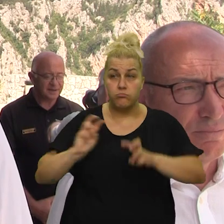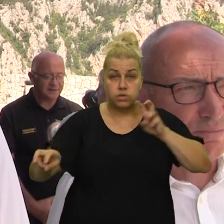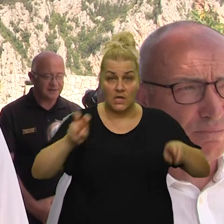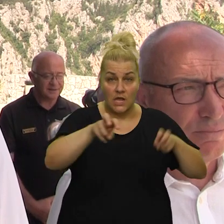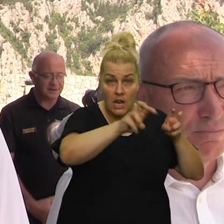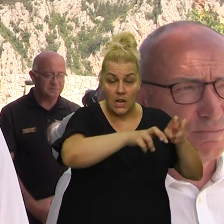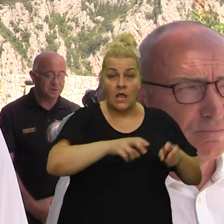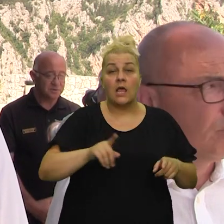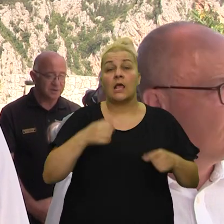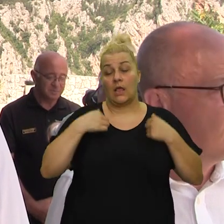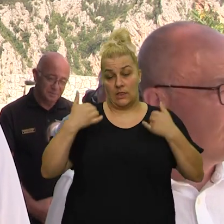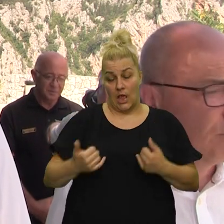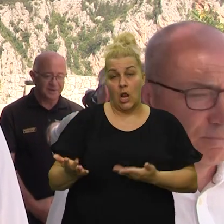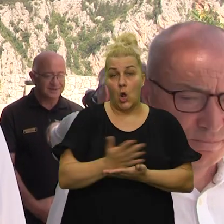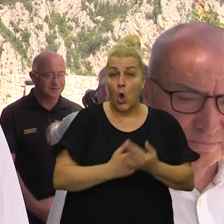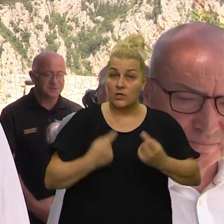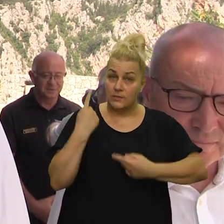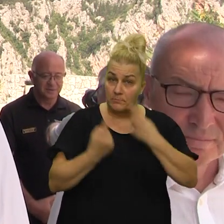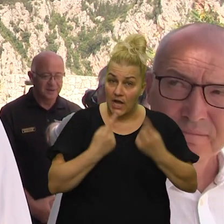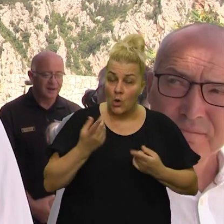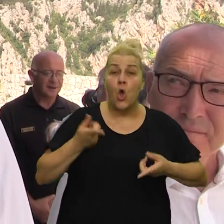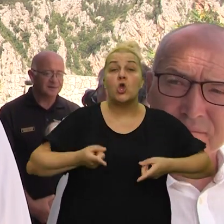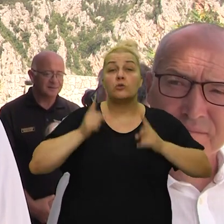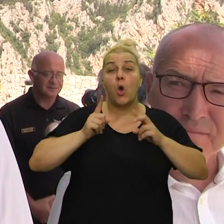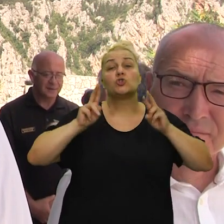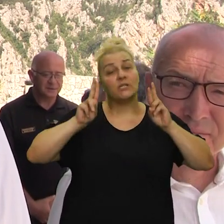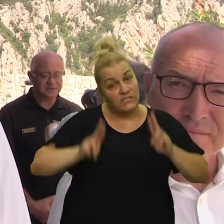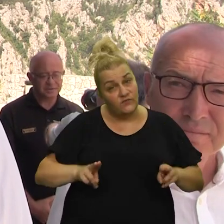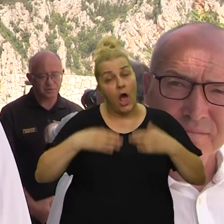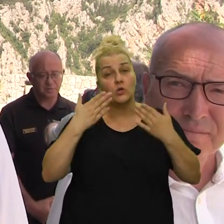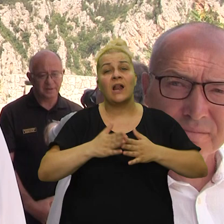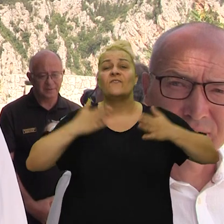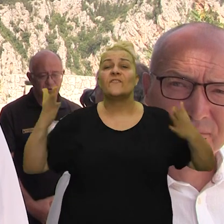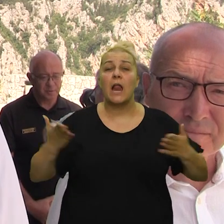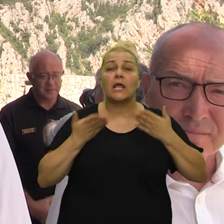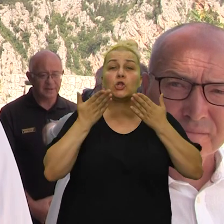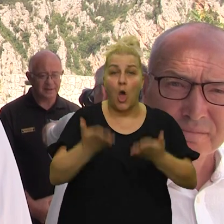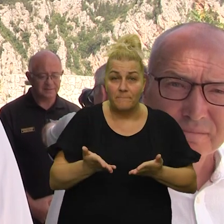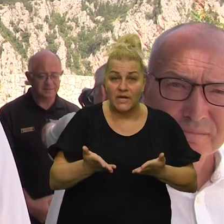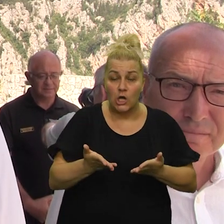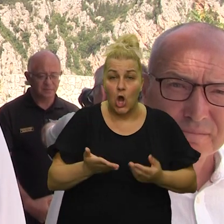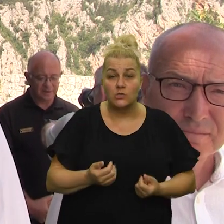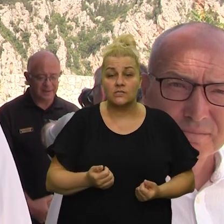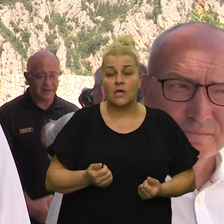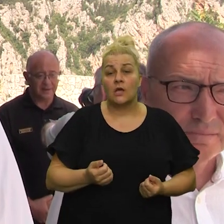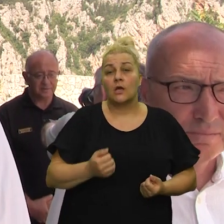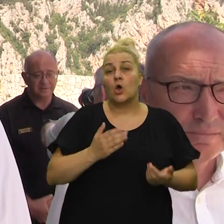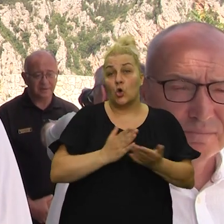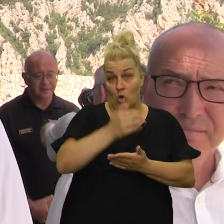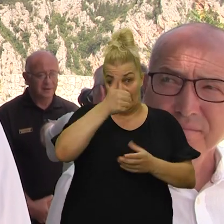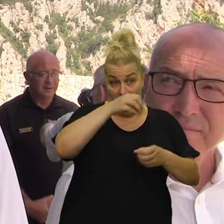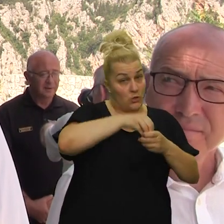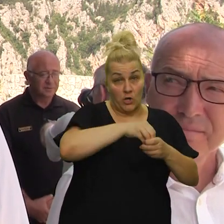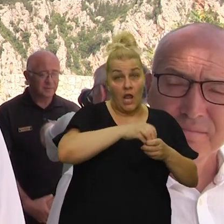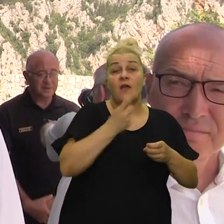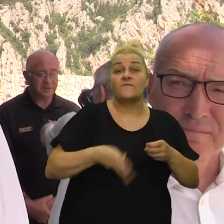iskoristiti priliku danas da kažem da su Imoćani uistinu dali jedan veliki doprinos, ne samo odazivom kroz jednu postrojbu, nego